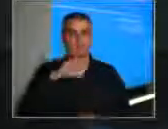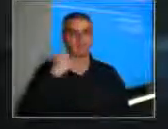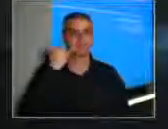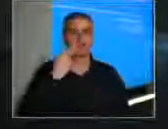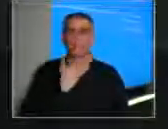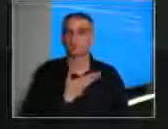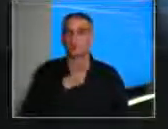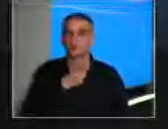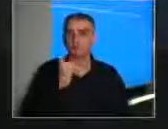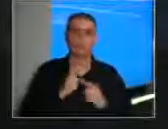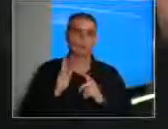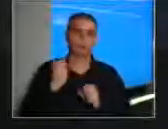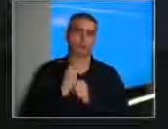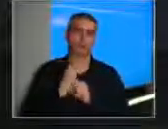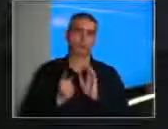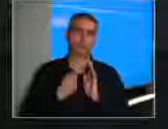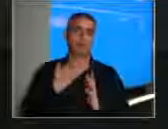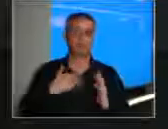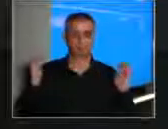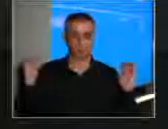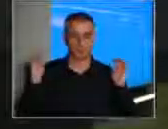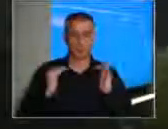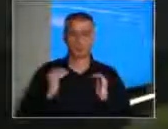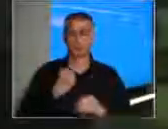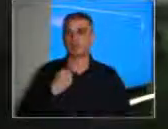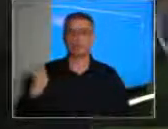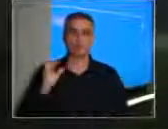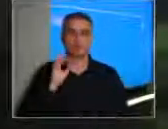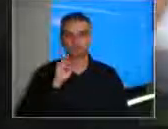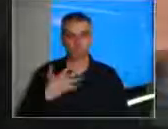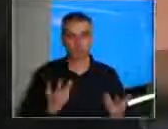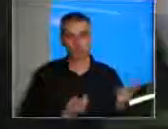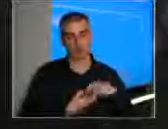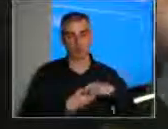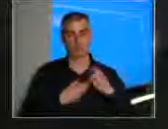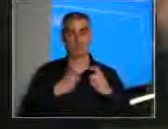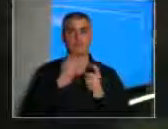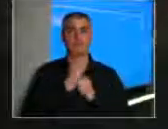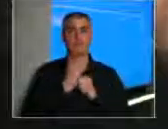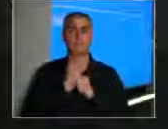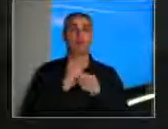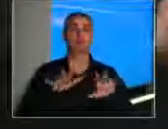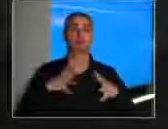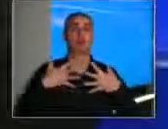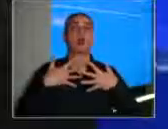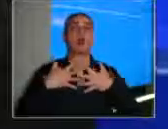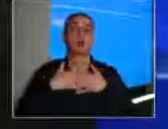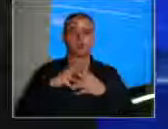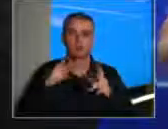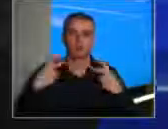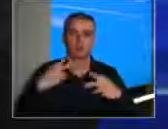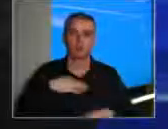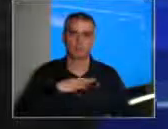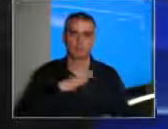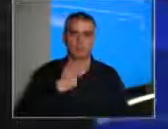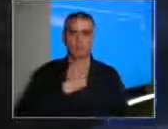הרצוג. וזה גם בדיוק מה שהוא יעשה הפעם. הוא רוצה להקטין את כל הימין כדי שהוא יוכל לצרף את המפלגות האלה ולעשות ממשלת אחדות. וזה הפחד שלנו.